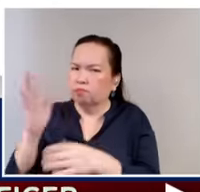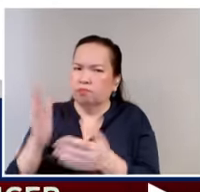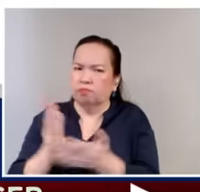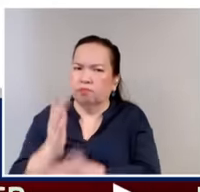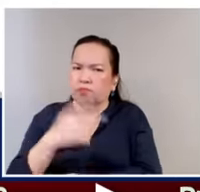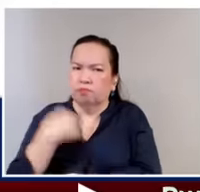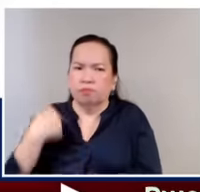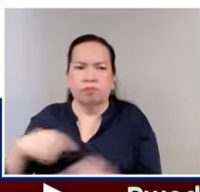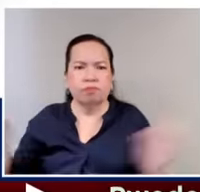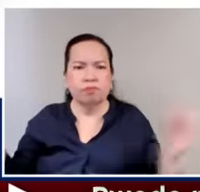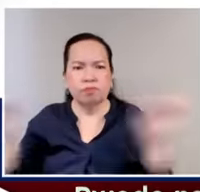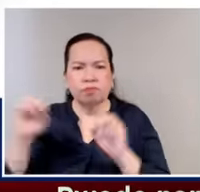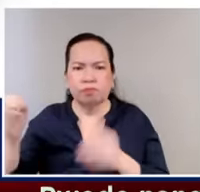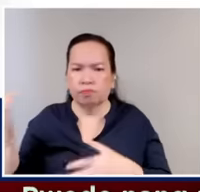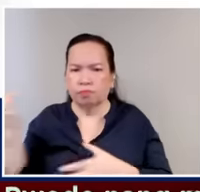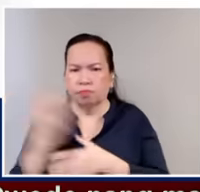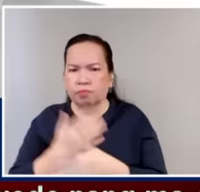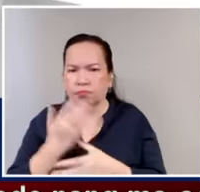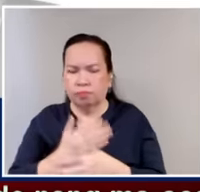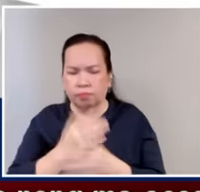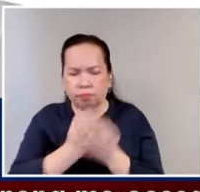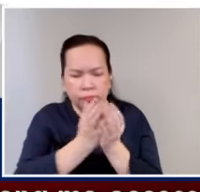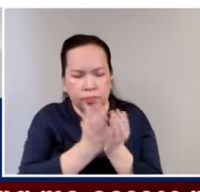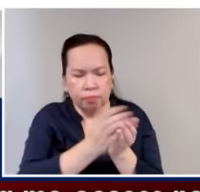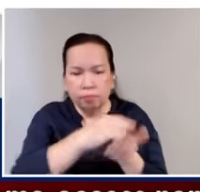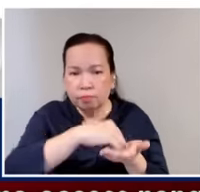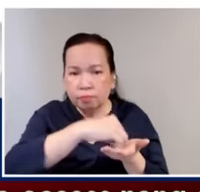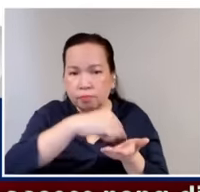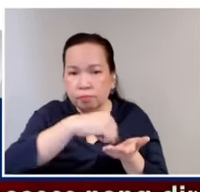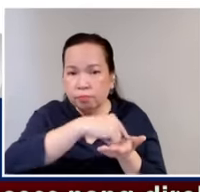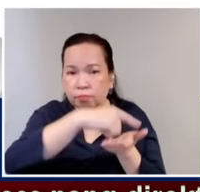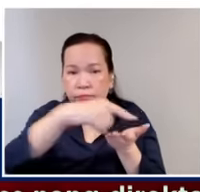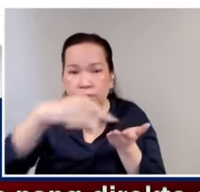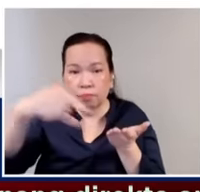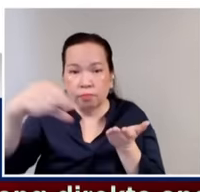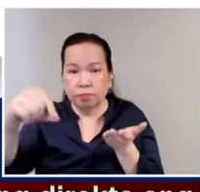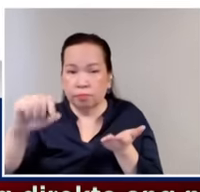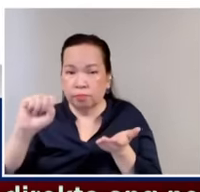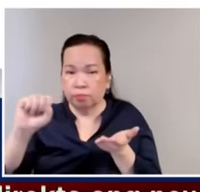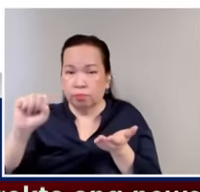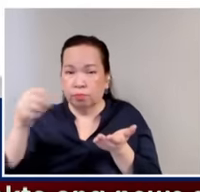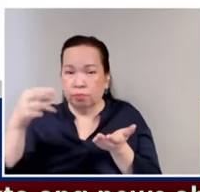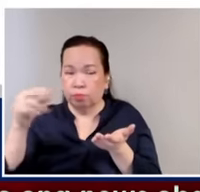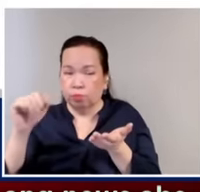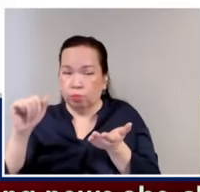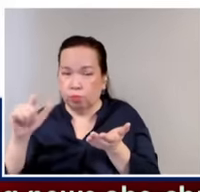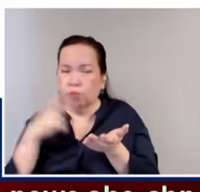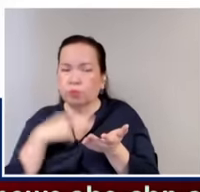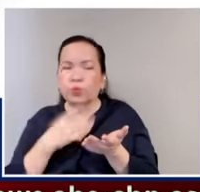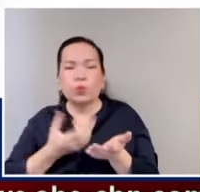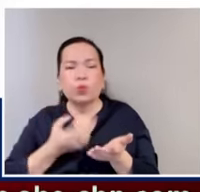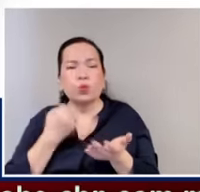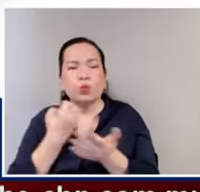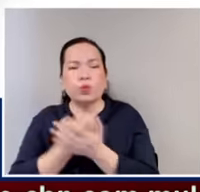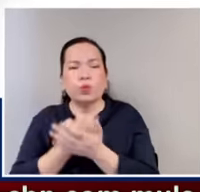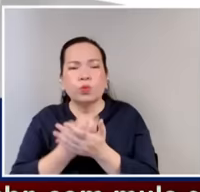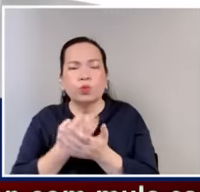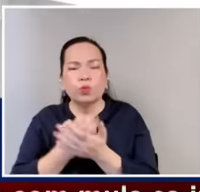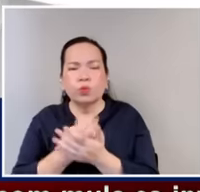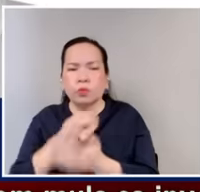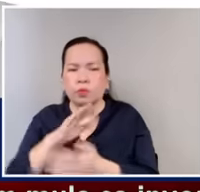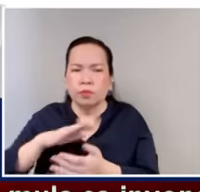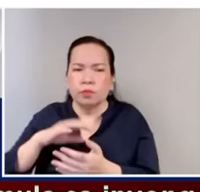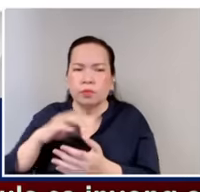na manghimasok sa Ayungin Shoal na nasa exclusive economic zone at continental shelf ng Pilipinas ayon